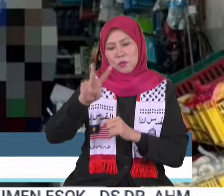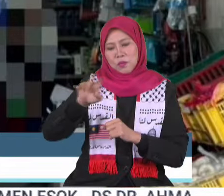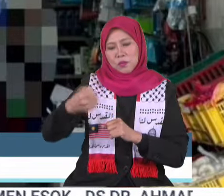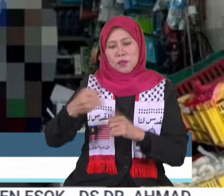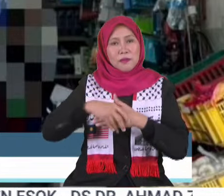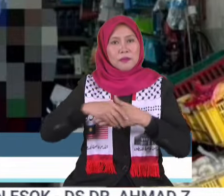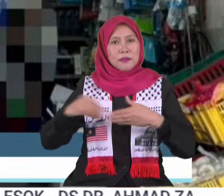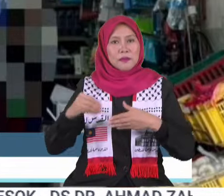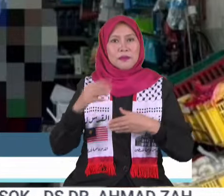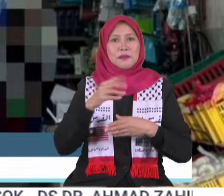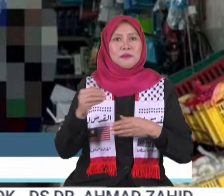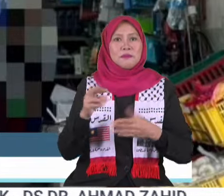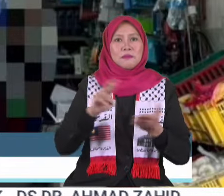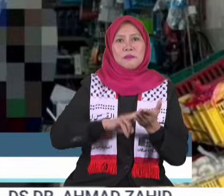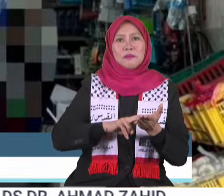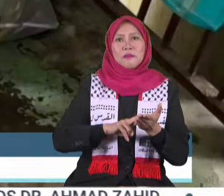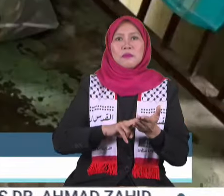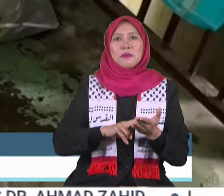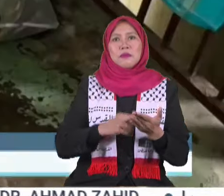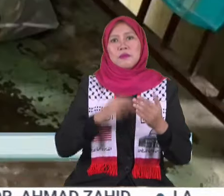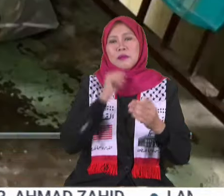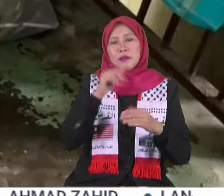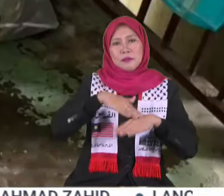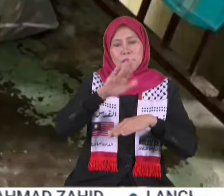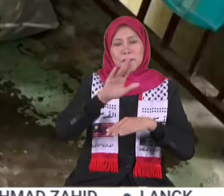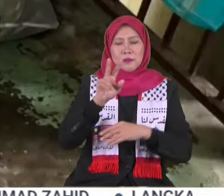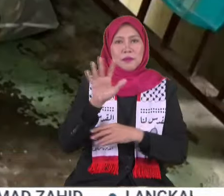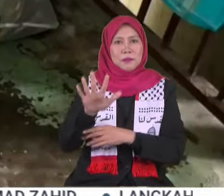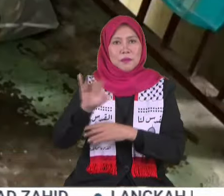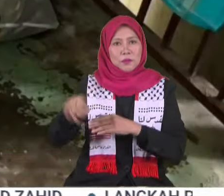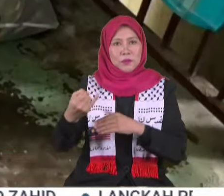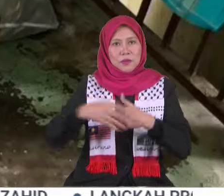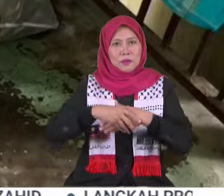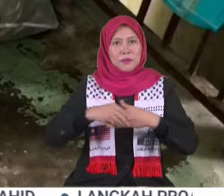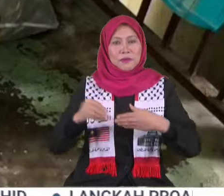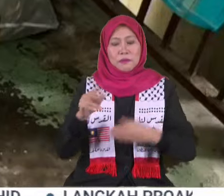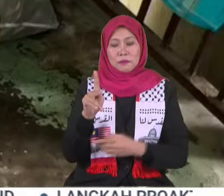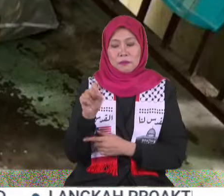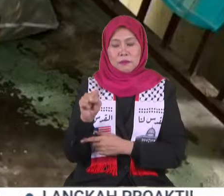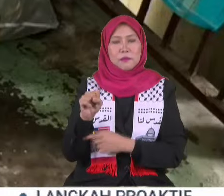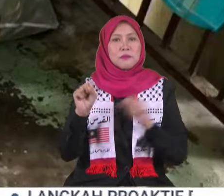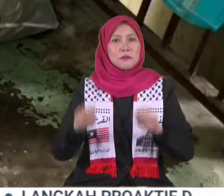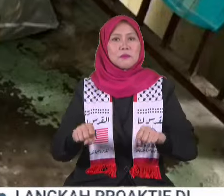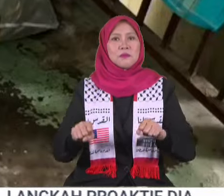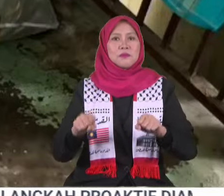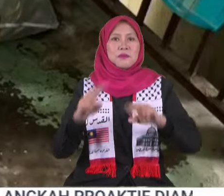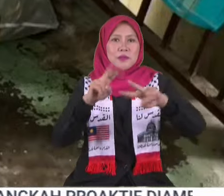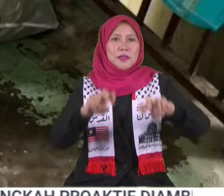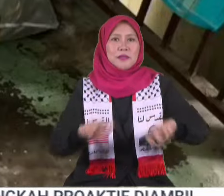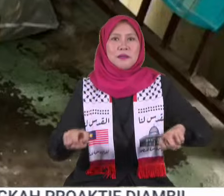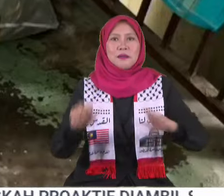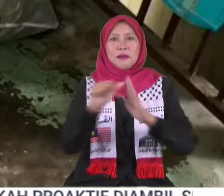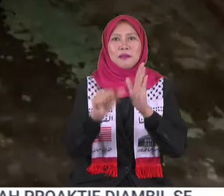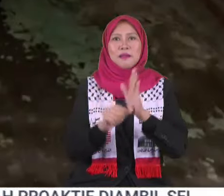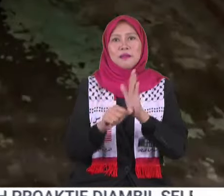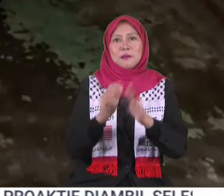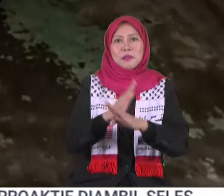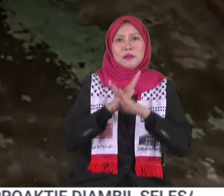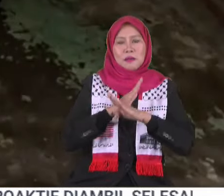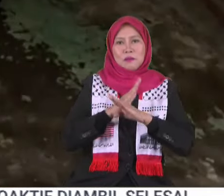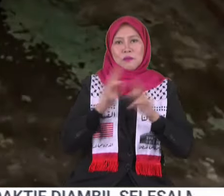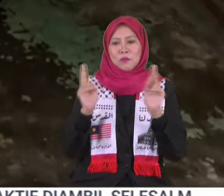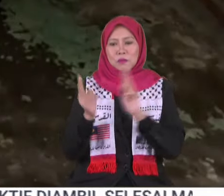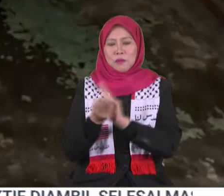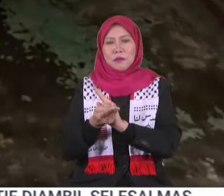kesalahan berikutnya tidak melebihi RM5 juta. Kes juga boleh disiasat mengikut Akta Pencegahan Pengubahan Wang Haram,